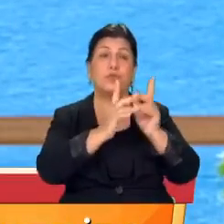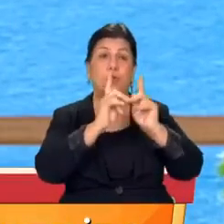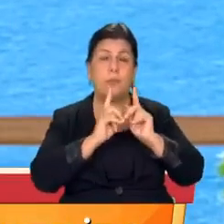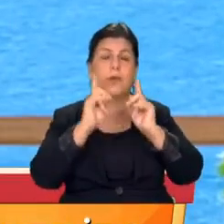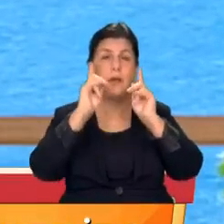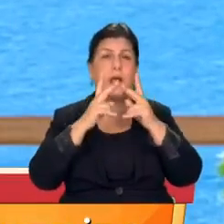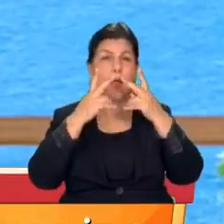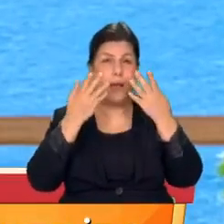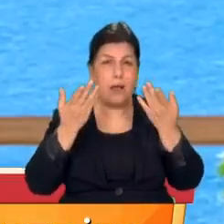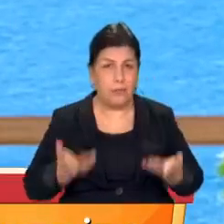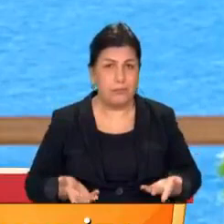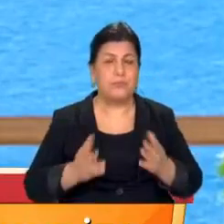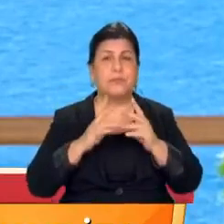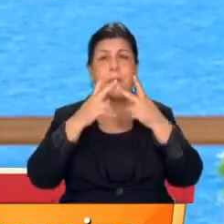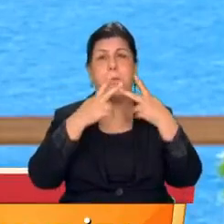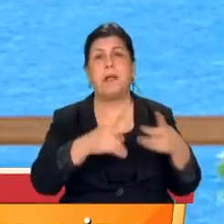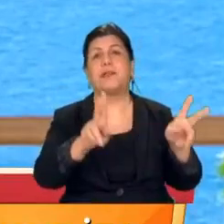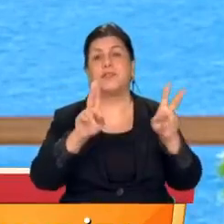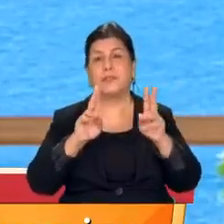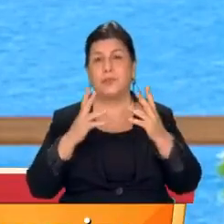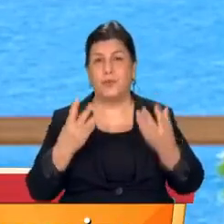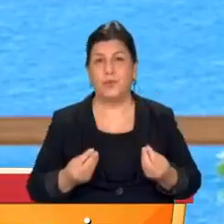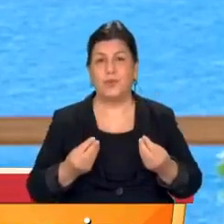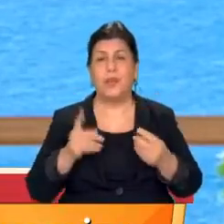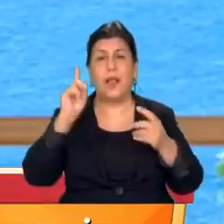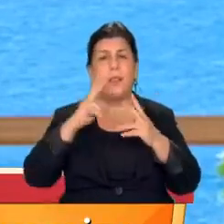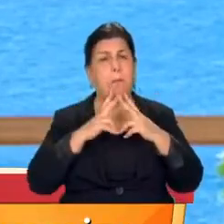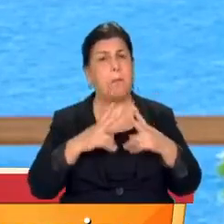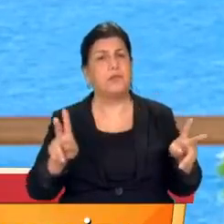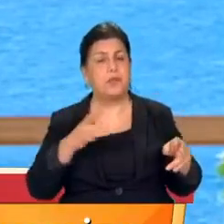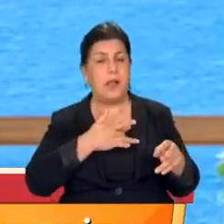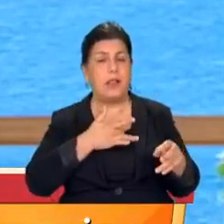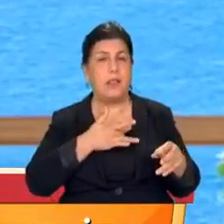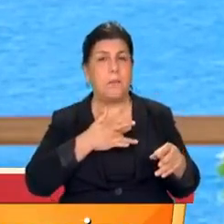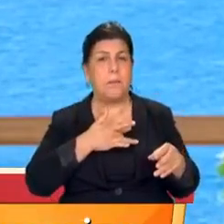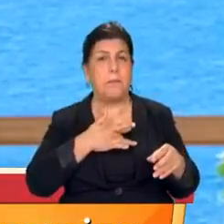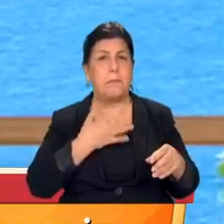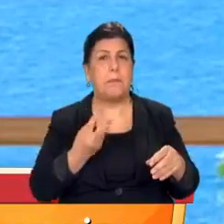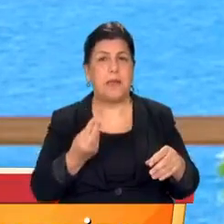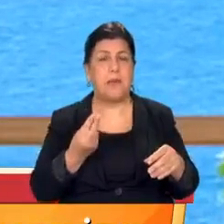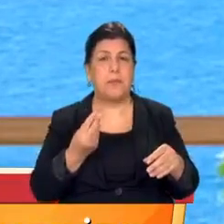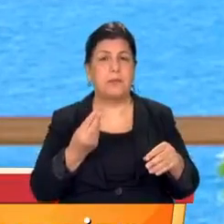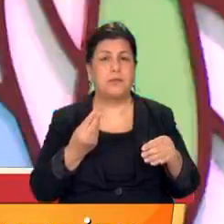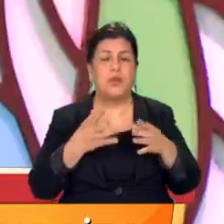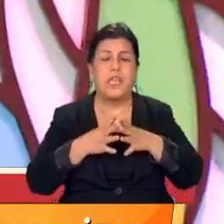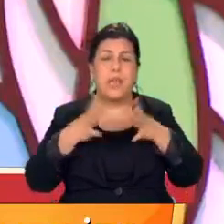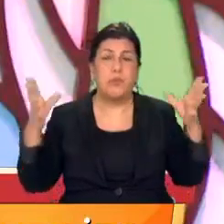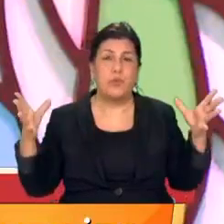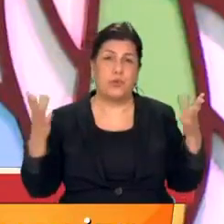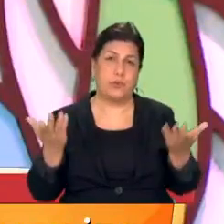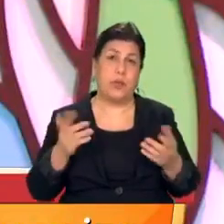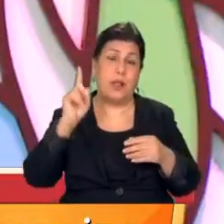bağışladı Allah'ın bağışlaması bol dur Allah'ın rahmeti çok geniştir